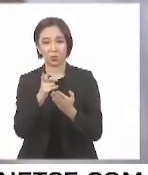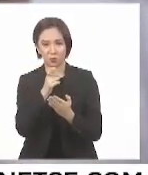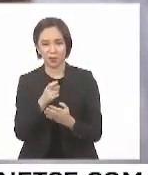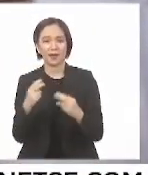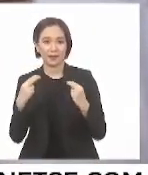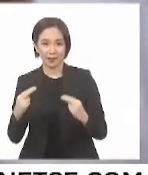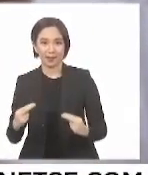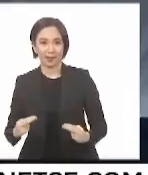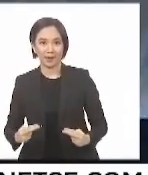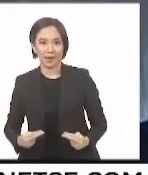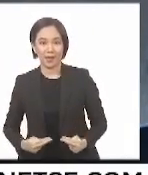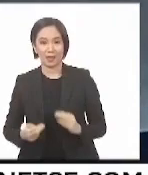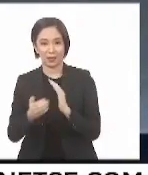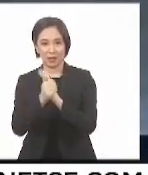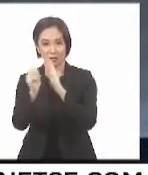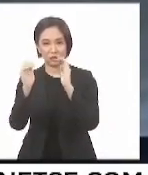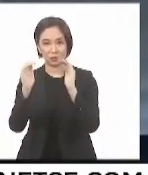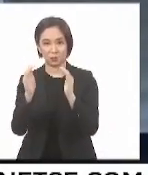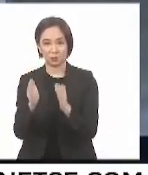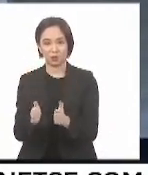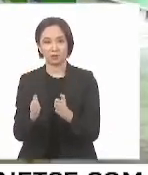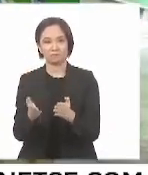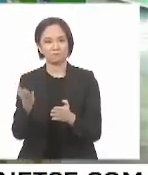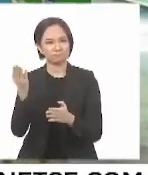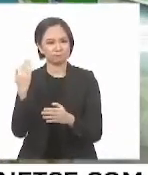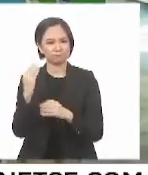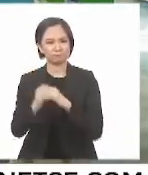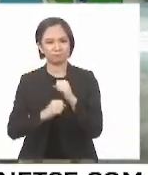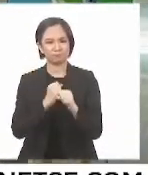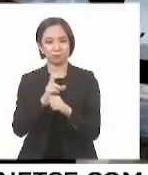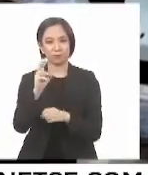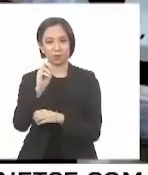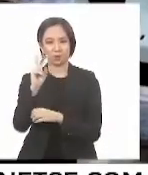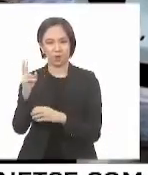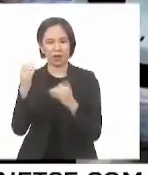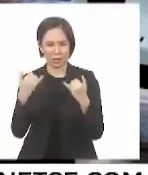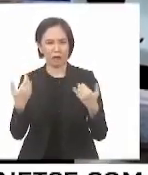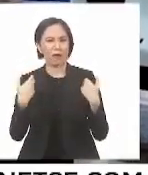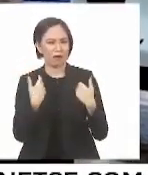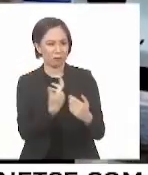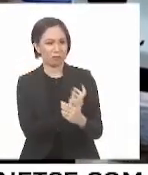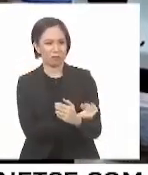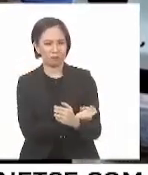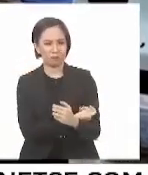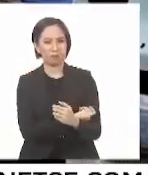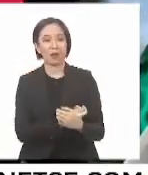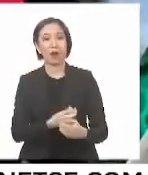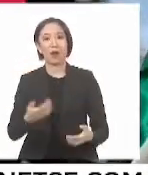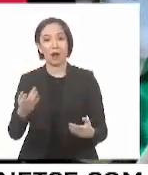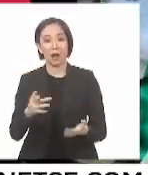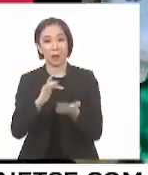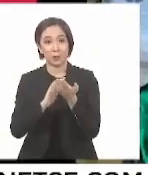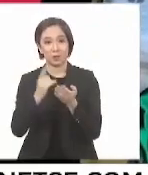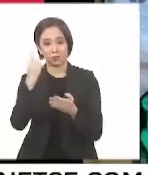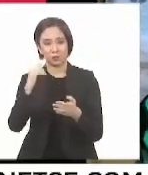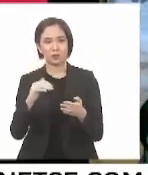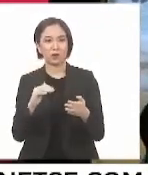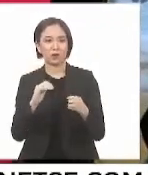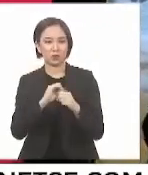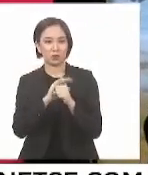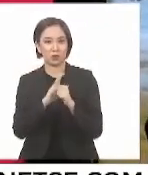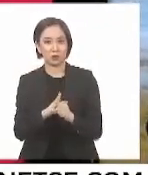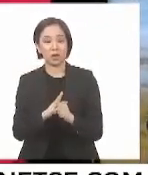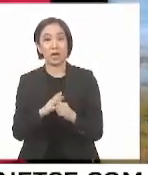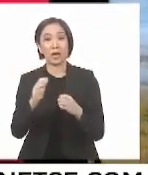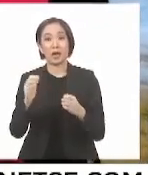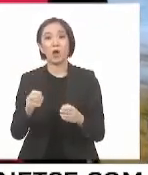experts. Kumpara noong 2020, may bakuna at gamot na rin anya ngayon laban sa COVID-19 at mas natuto na kahit ang mga bata